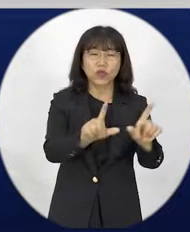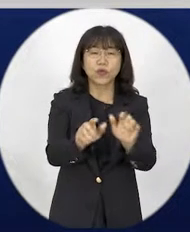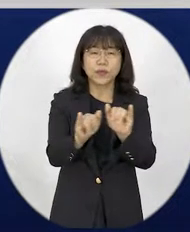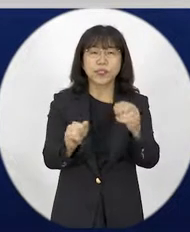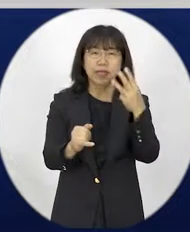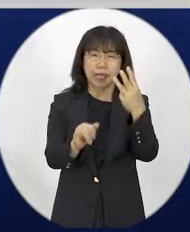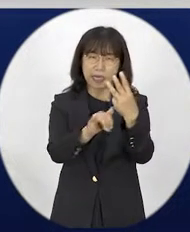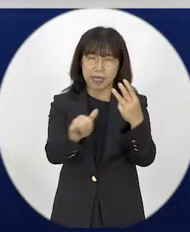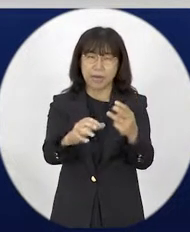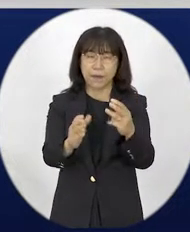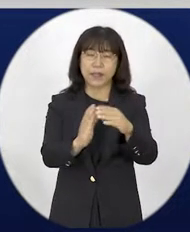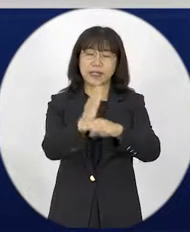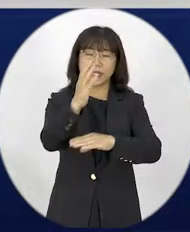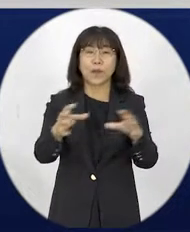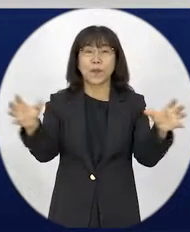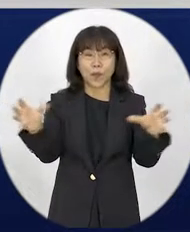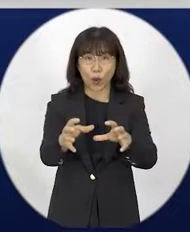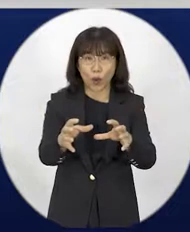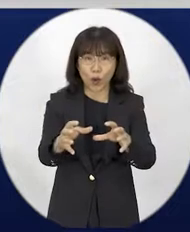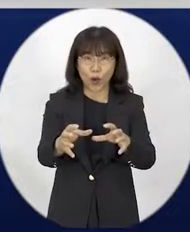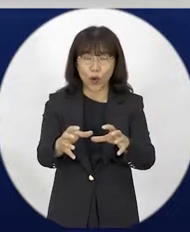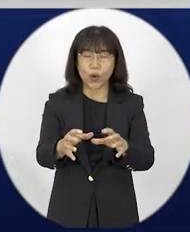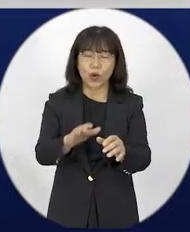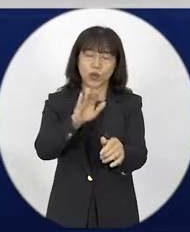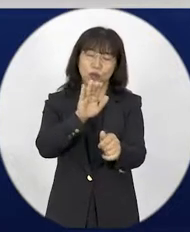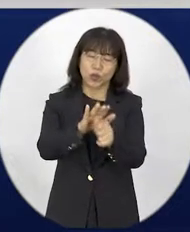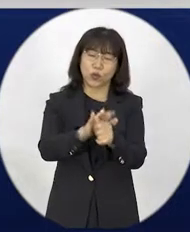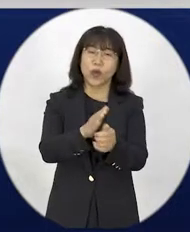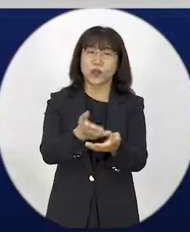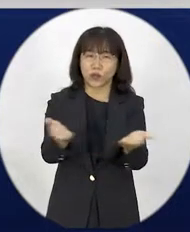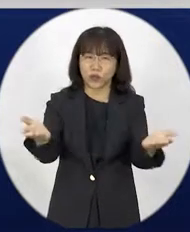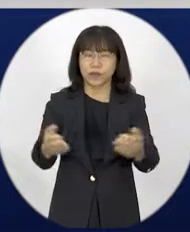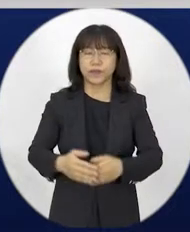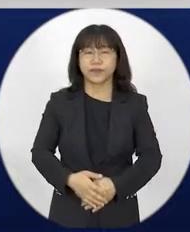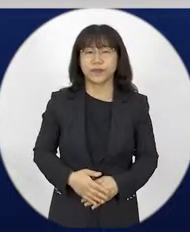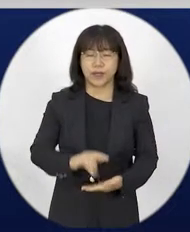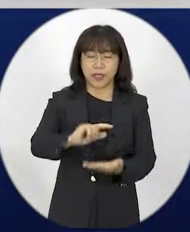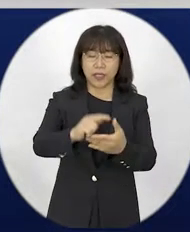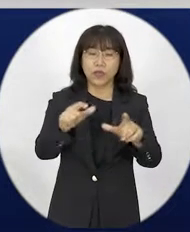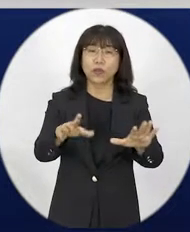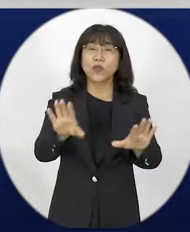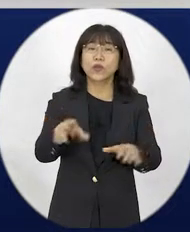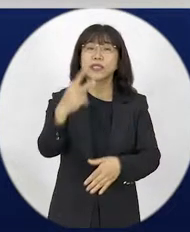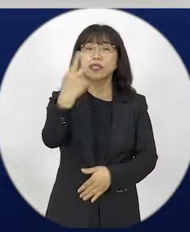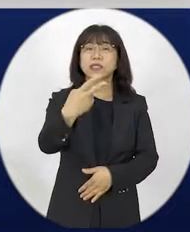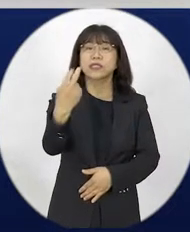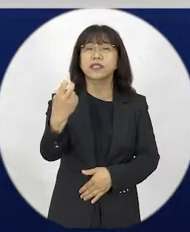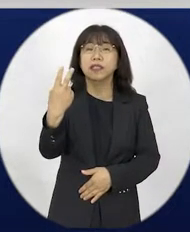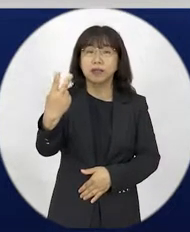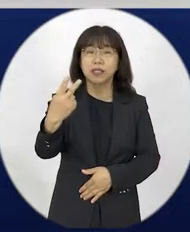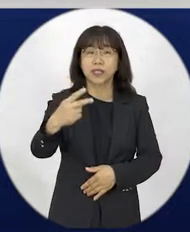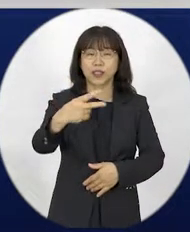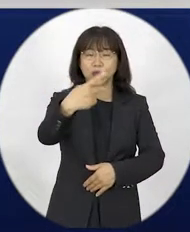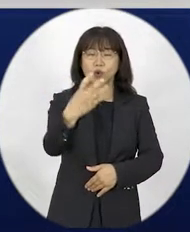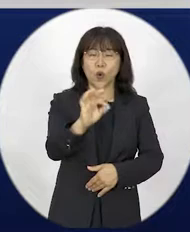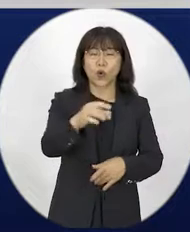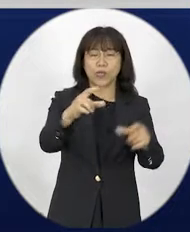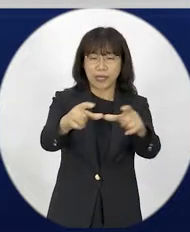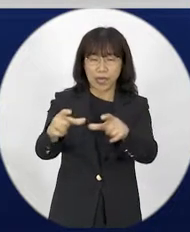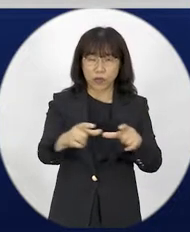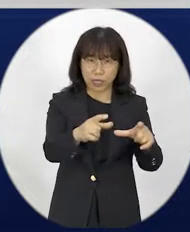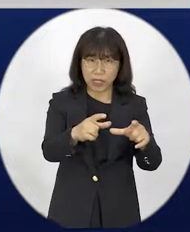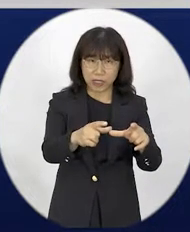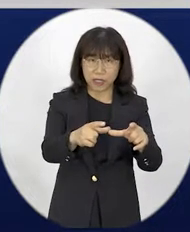마을공동체 활동을 시작할 수 있도록 지원하는 사업을 말하는데요 강서구가 2020 이동 간이 주민 모임